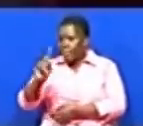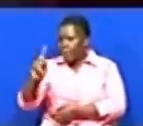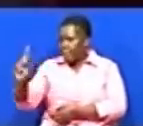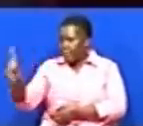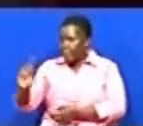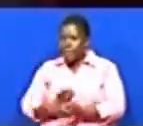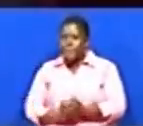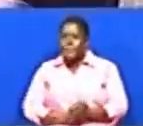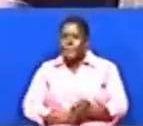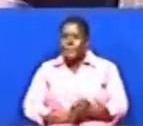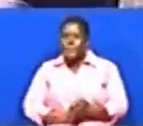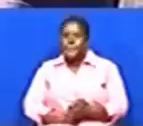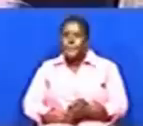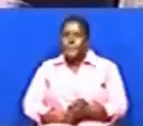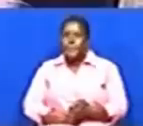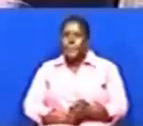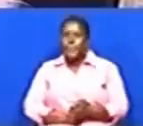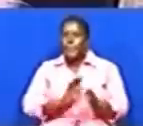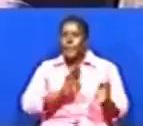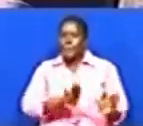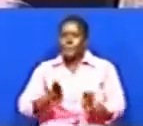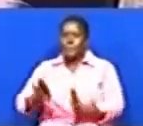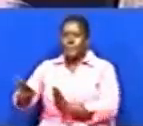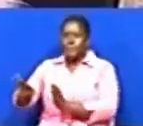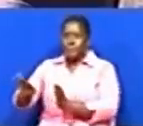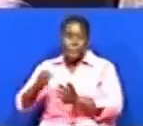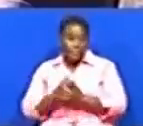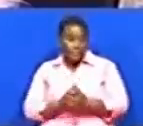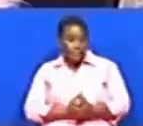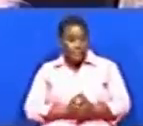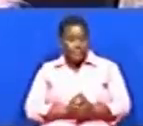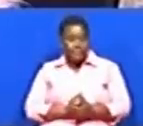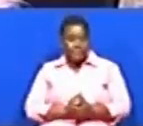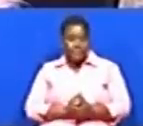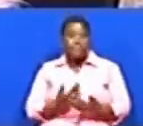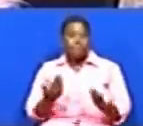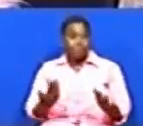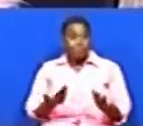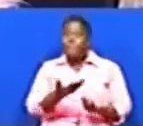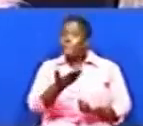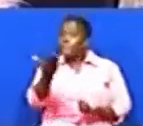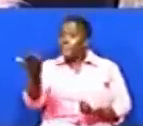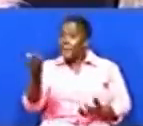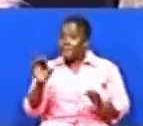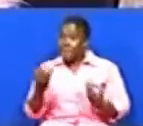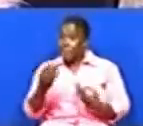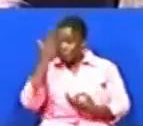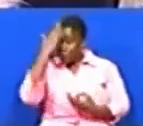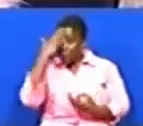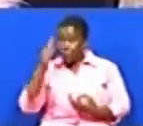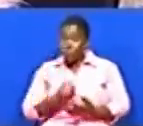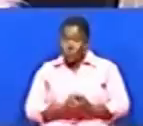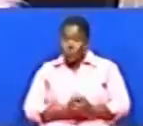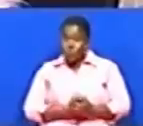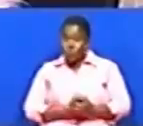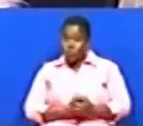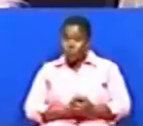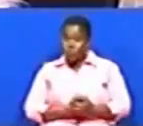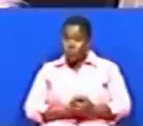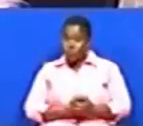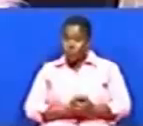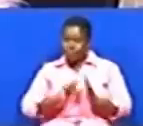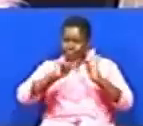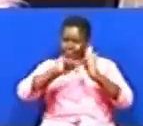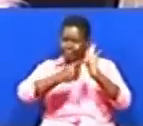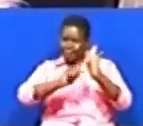za kuchaguliwa. Namna sasa tutazame taarifa nyingine. Je, mtazamaji, unajua swala la ulaji wa nyama